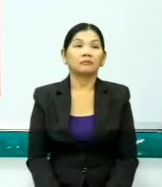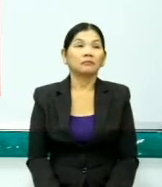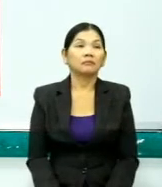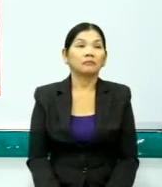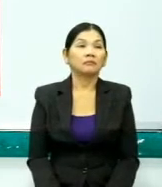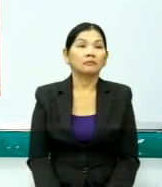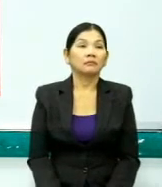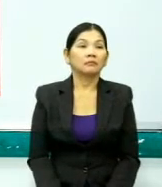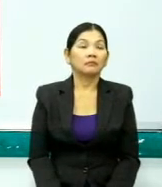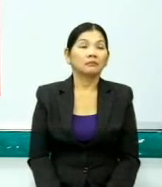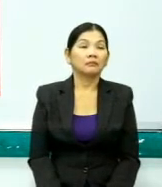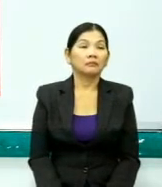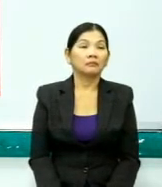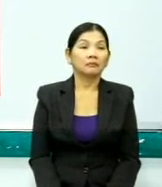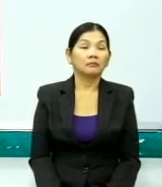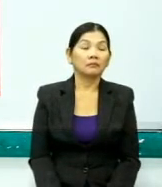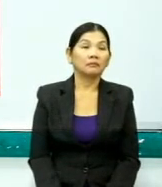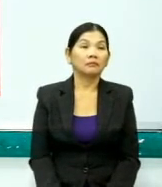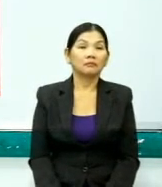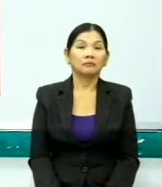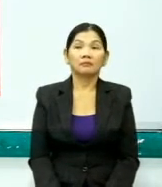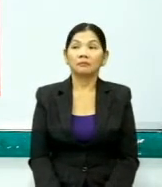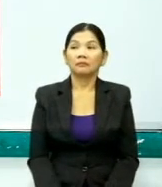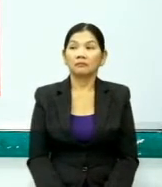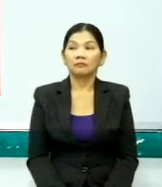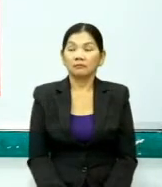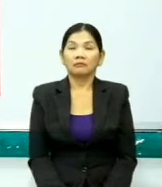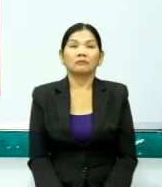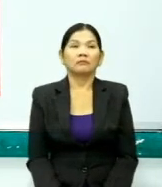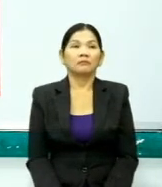chà kệ kệ cha vậy khả con